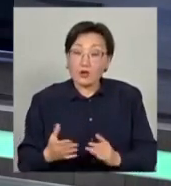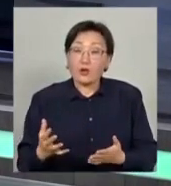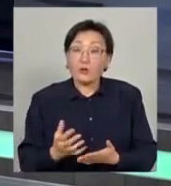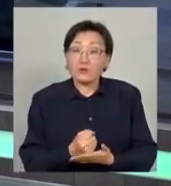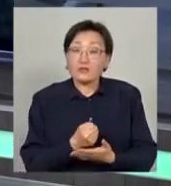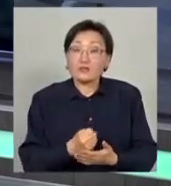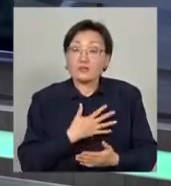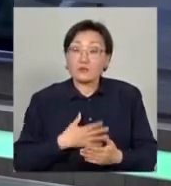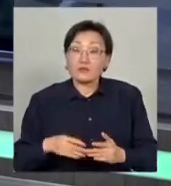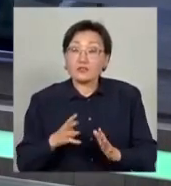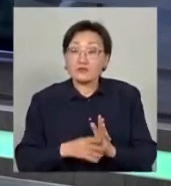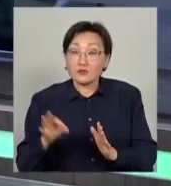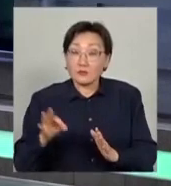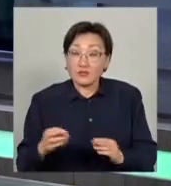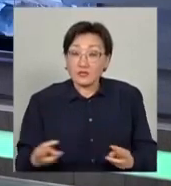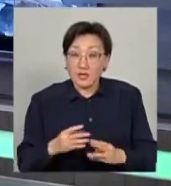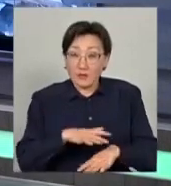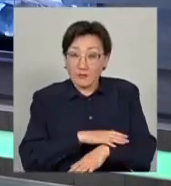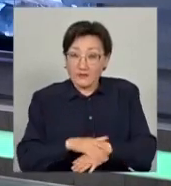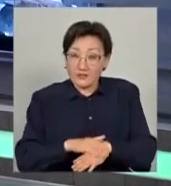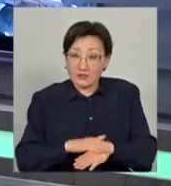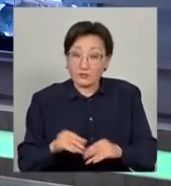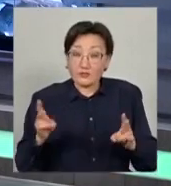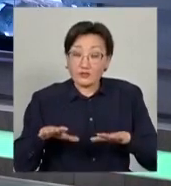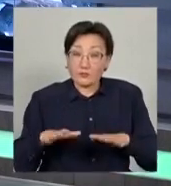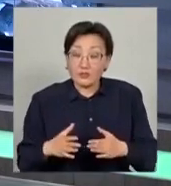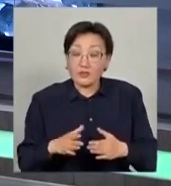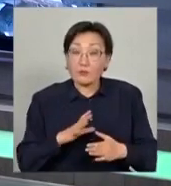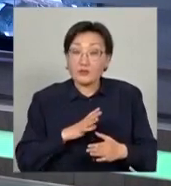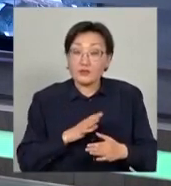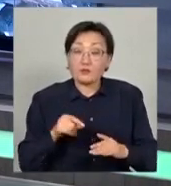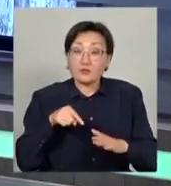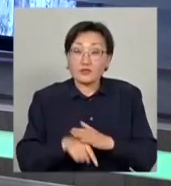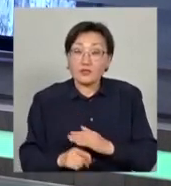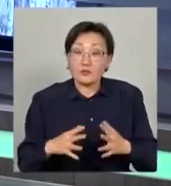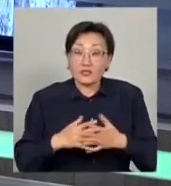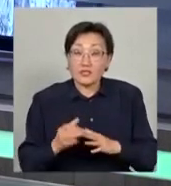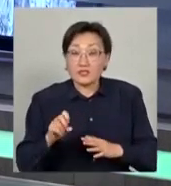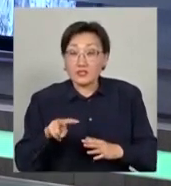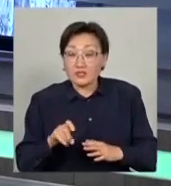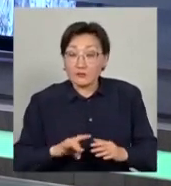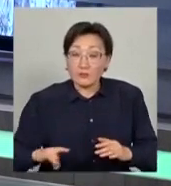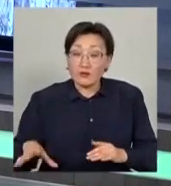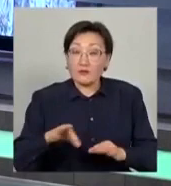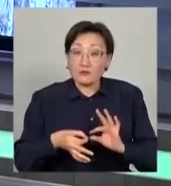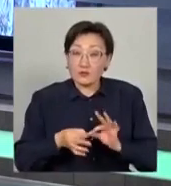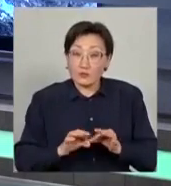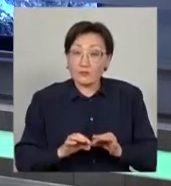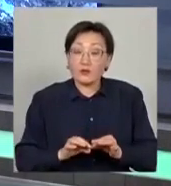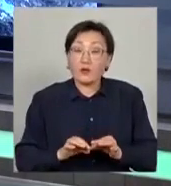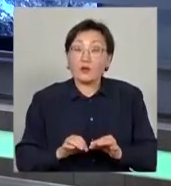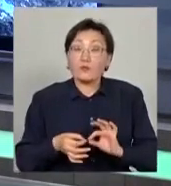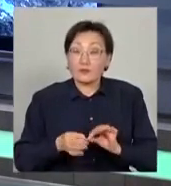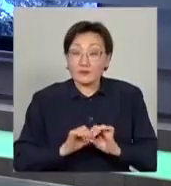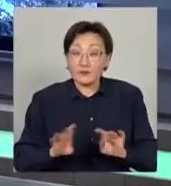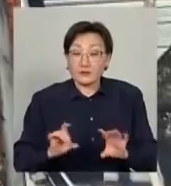получил ожоги 90% поверхности тела. Несчастный случай произошел в одном из сел Есильского района. Все подробности у Нургуль